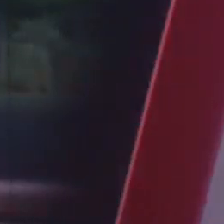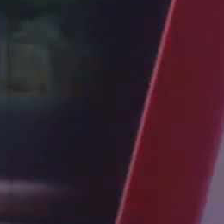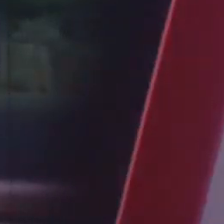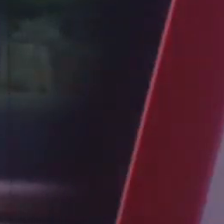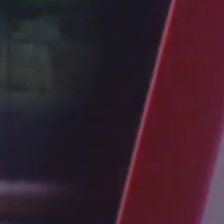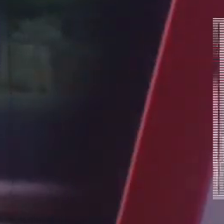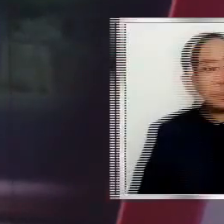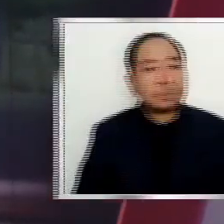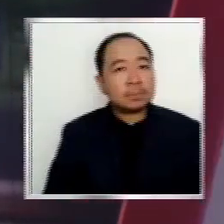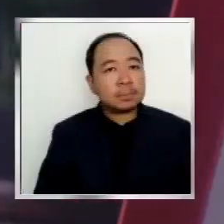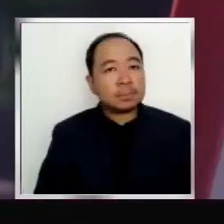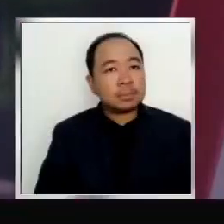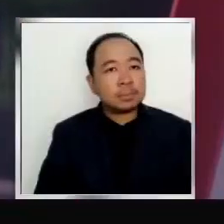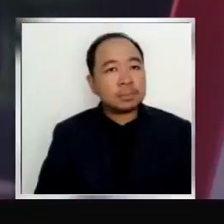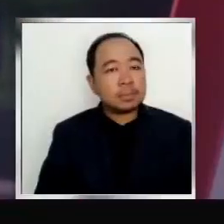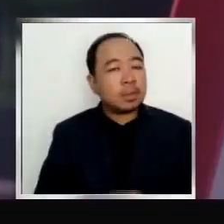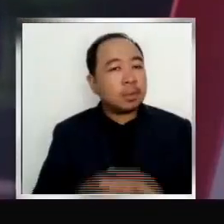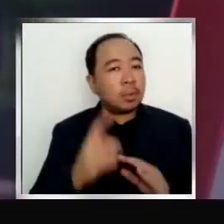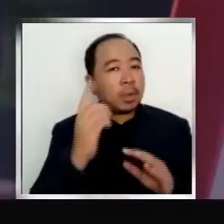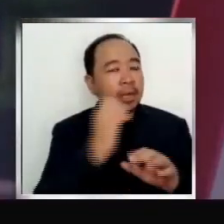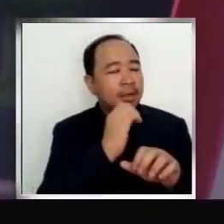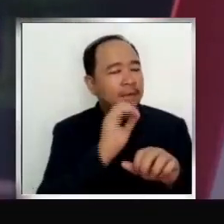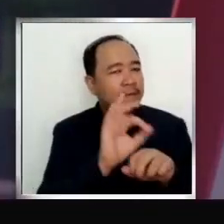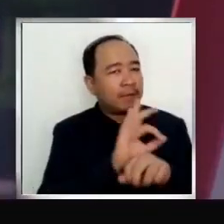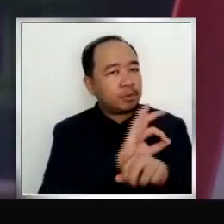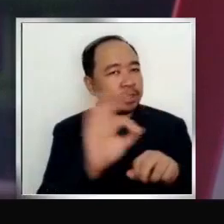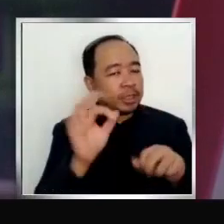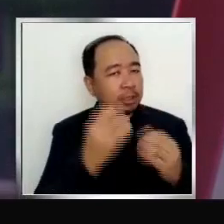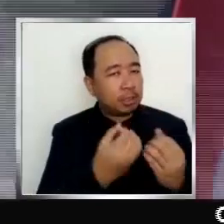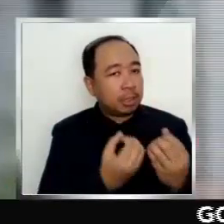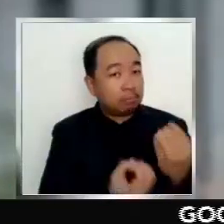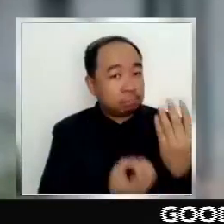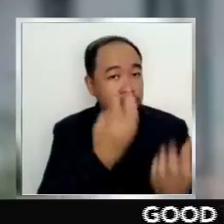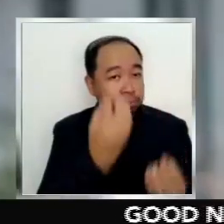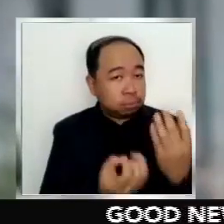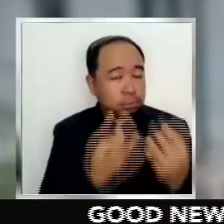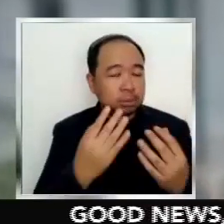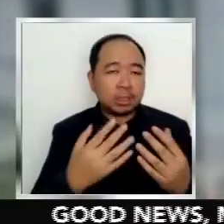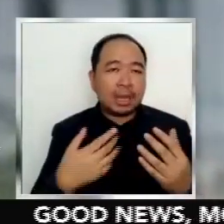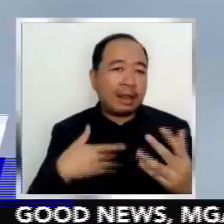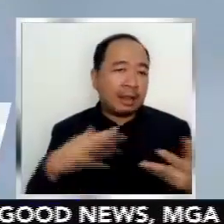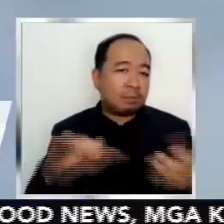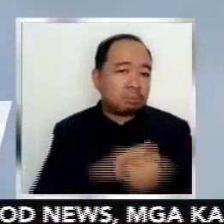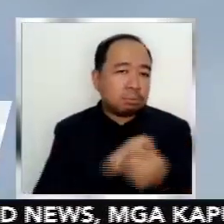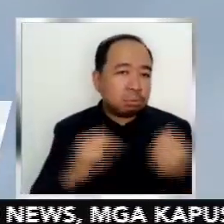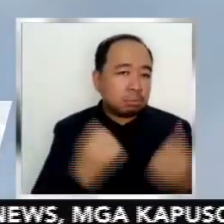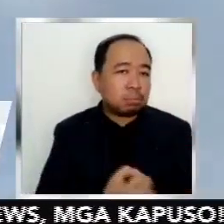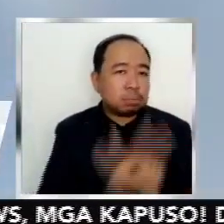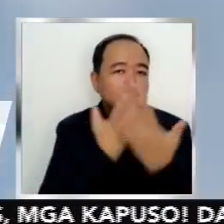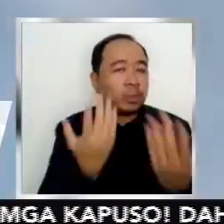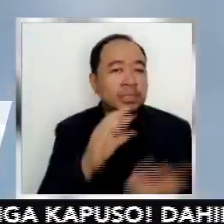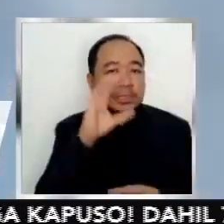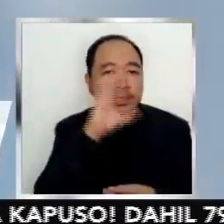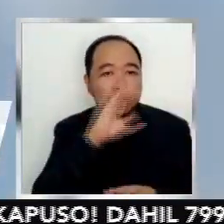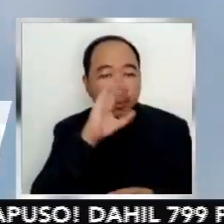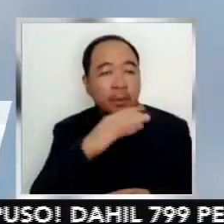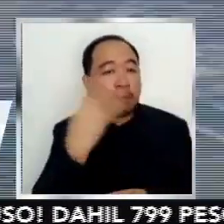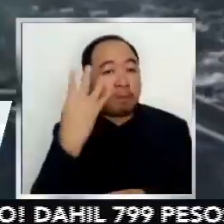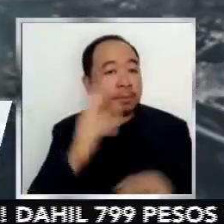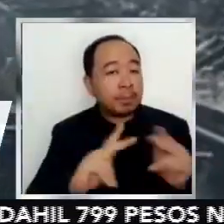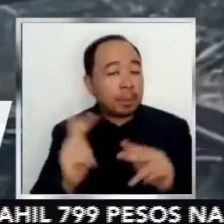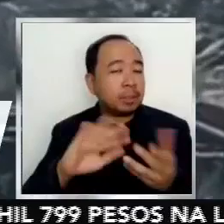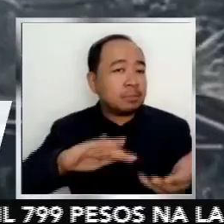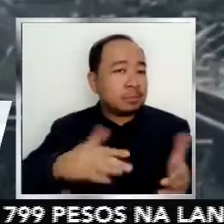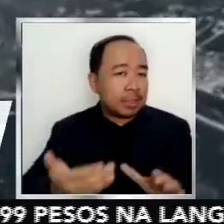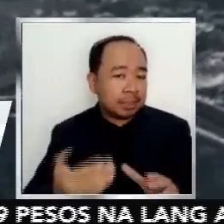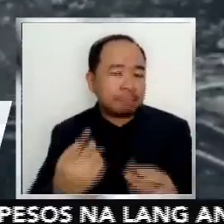Sumabog ang paggawaan ng mga paputok sa Lapu-Lapu City, Cebu. Apat ang patay, habang anim ang tamo ng third-degree burn. Nasunog din ang